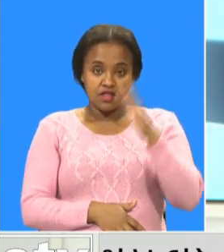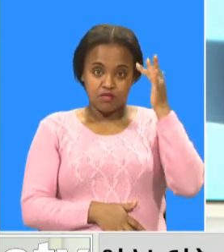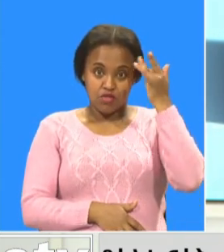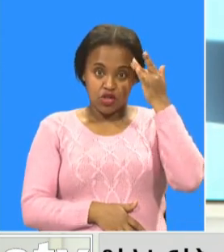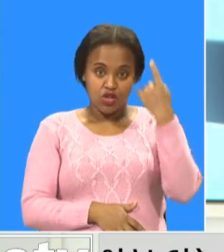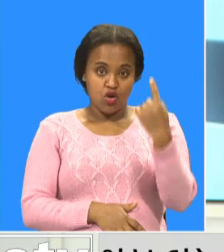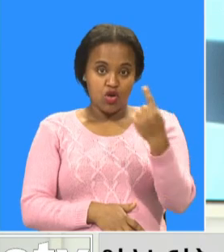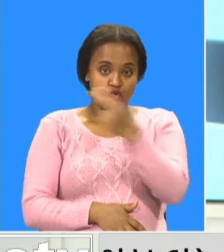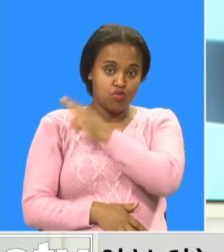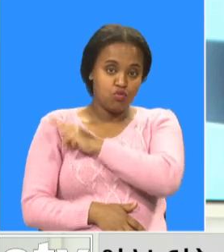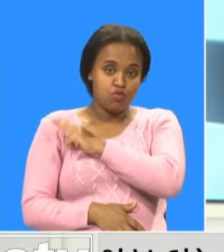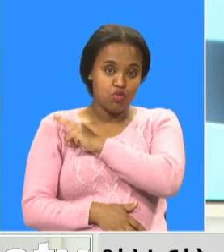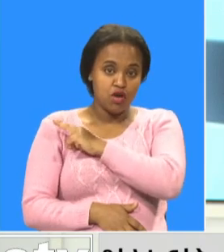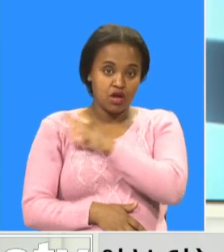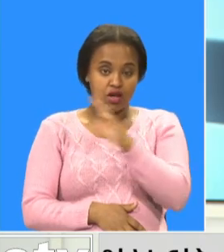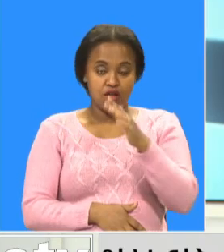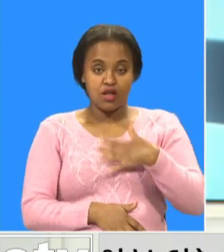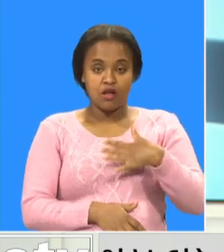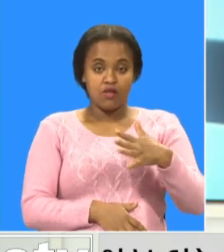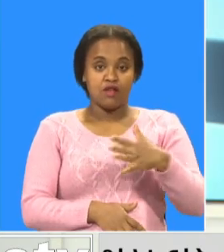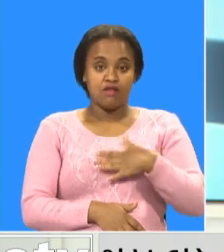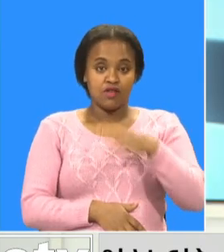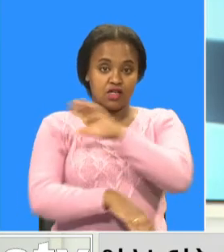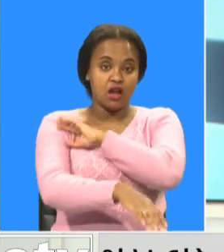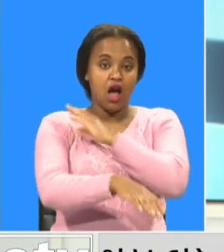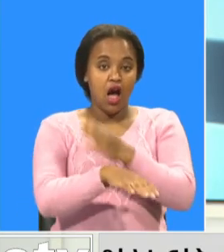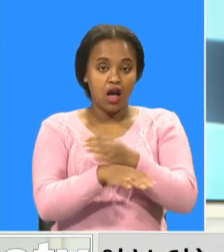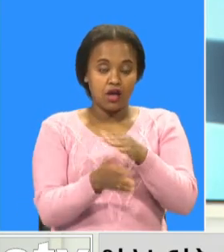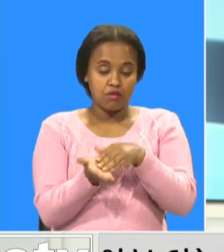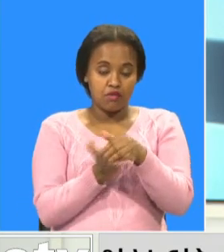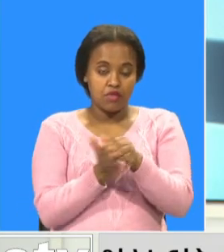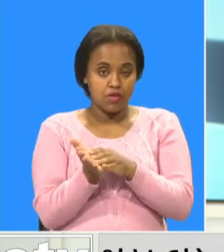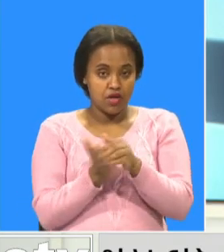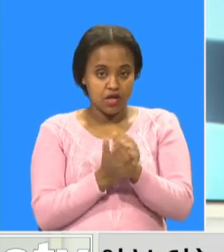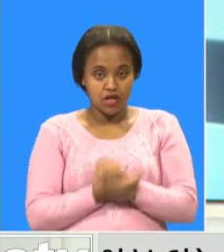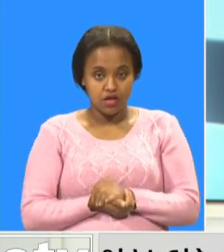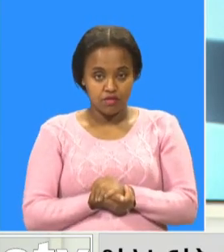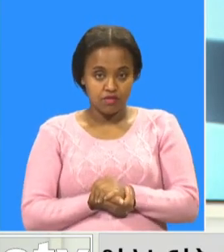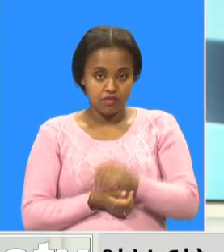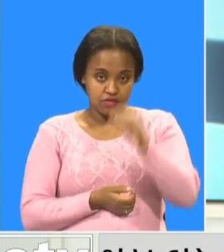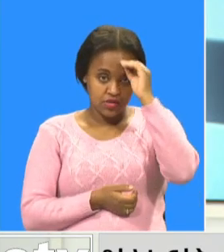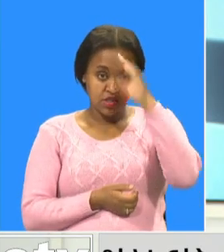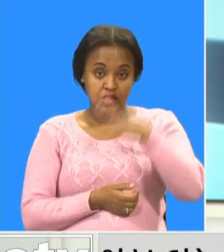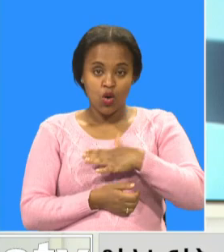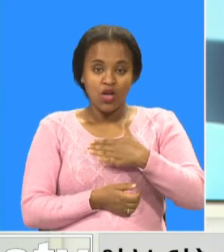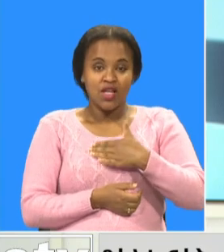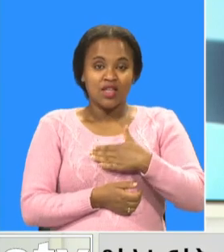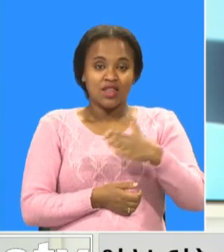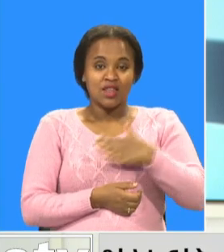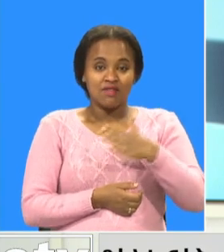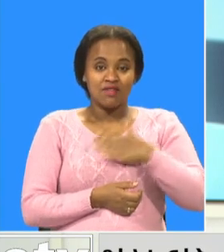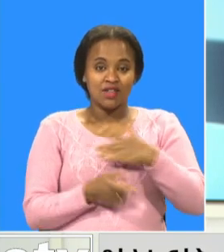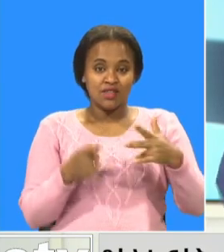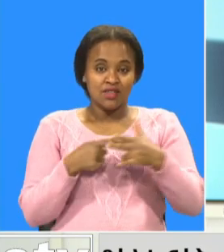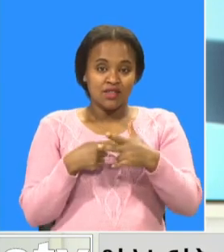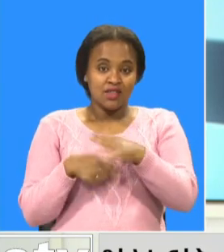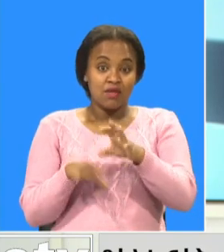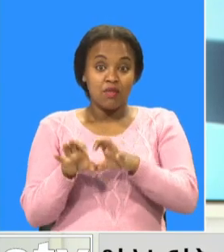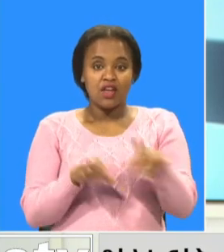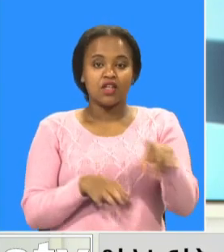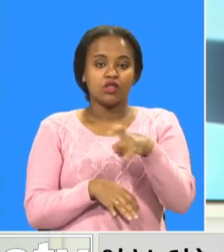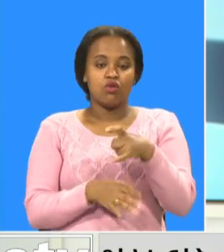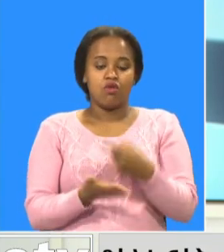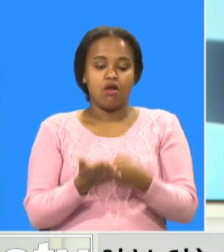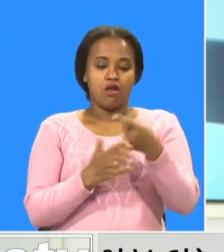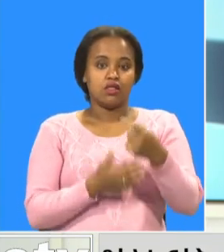የበሽታው አንዱ ባህሪ የመተንፈስን አቅም በማዳከም ሰው እንዳይተነፍስ የሚያደርግ ስለሆነ ለዛ አጋዥ